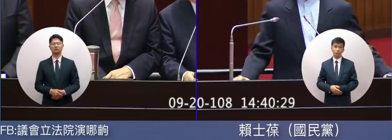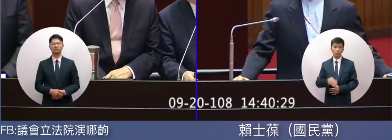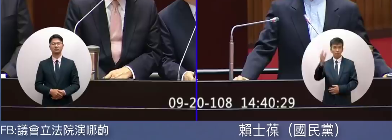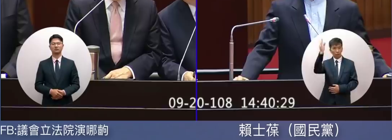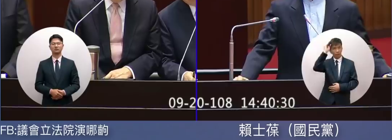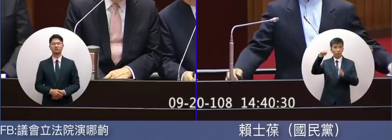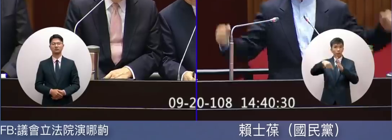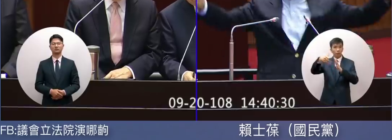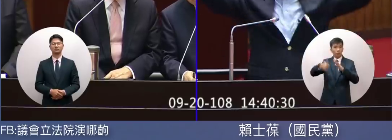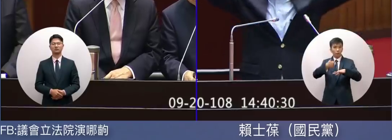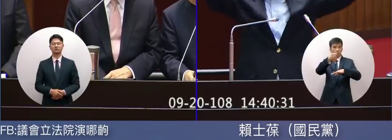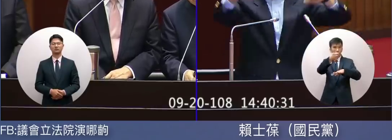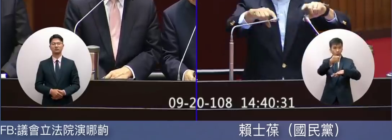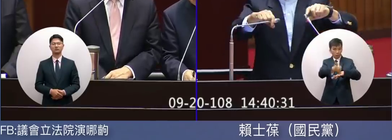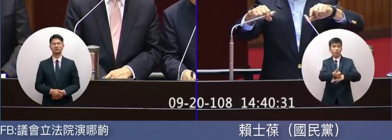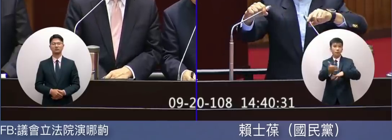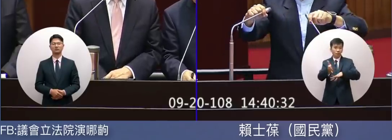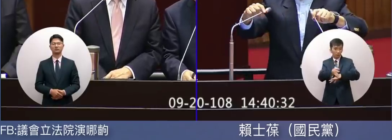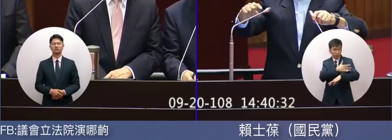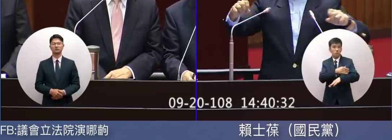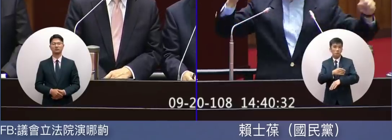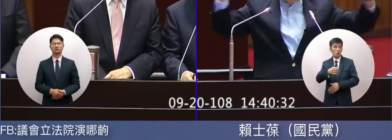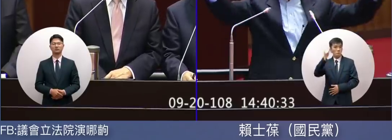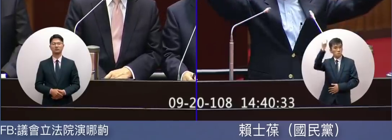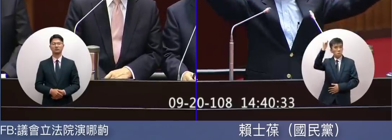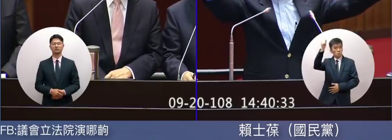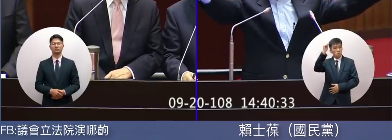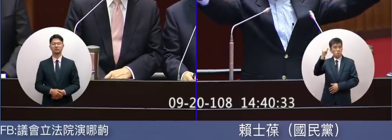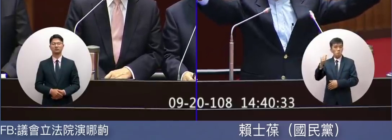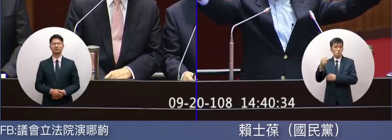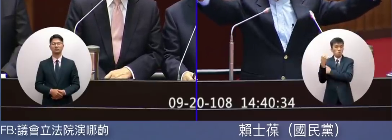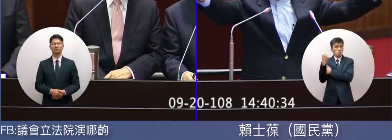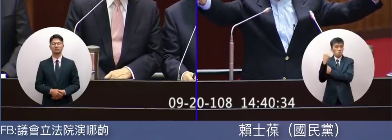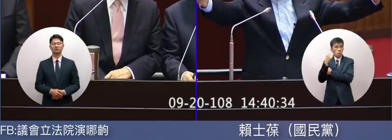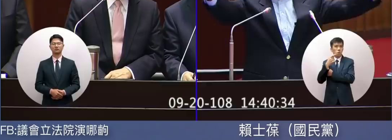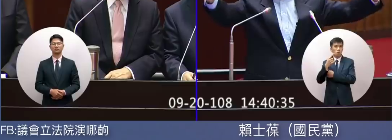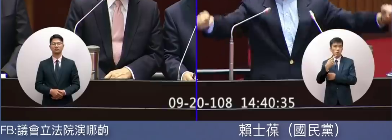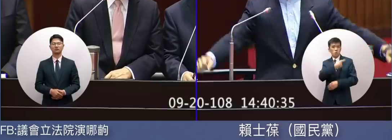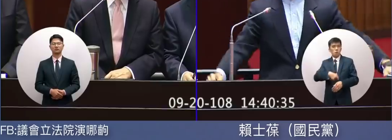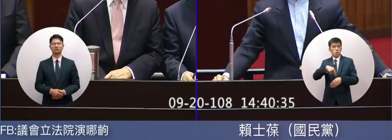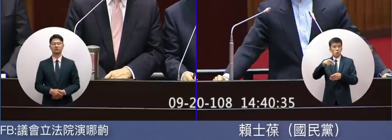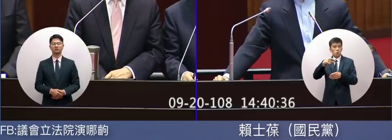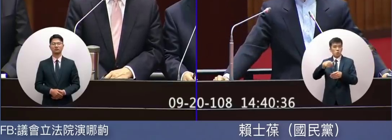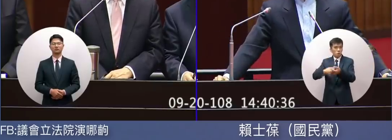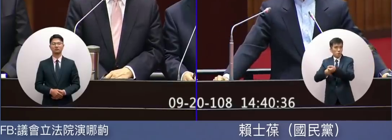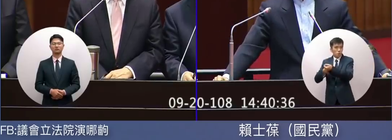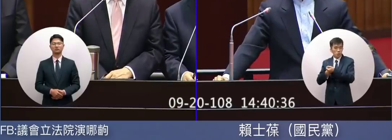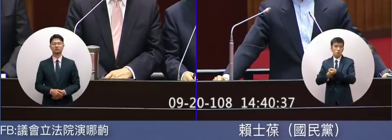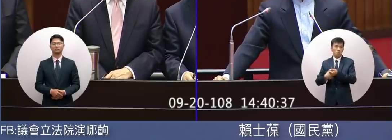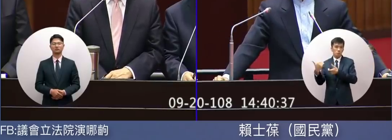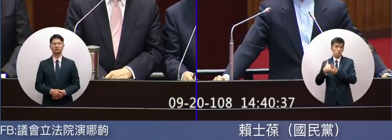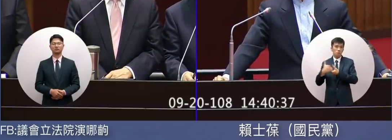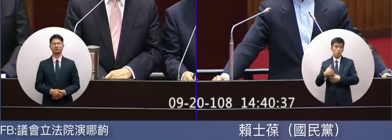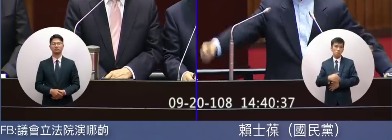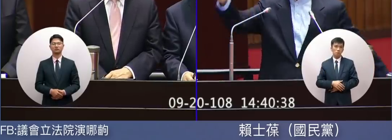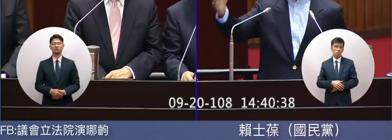以后，吼变个来变变球哦。拼命，最近选举到了，拼命开支票，